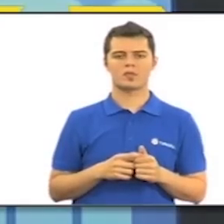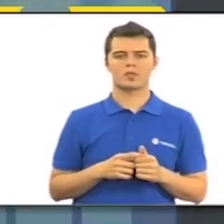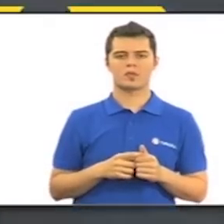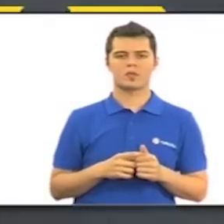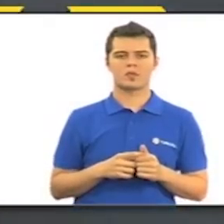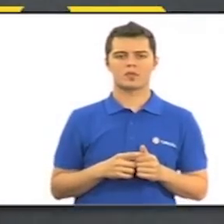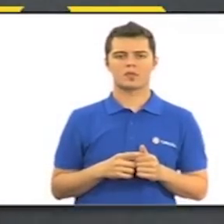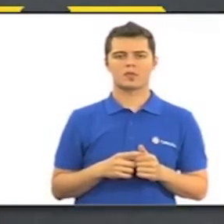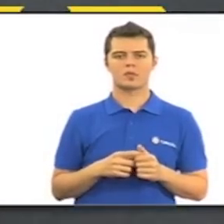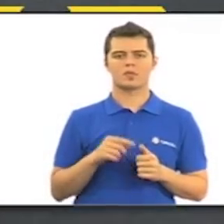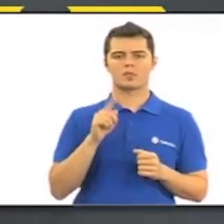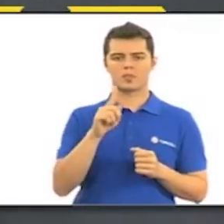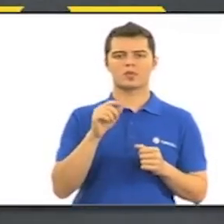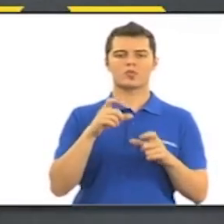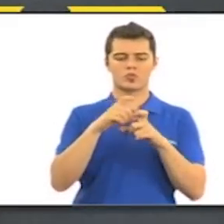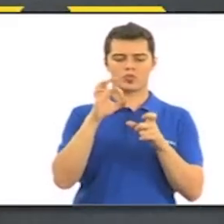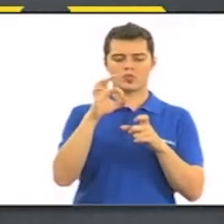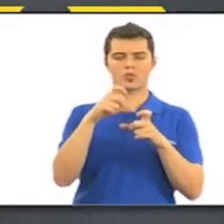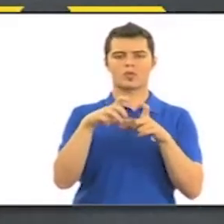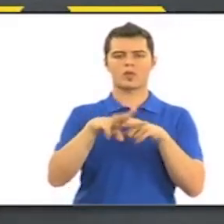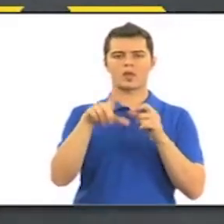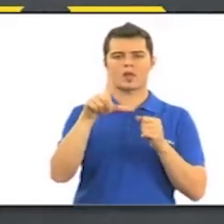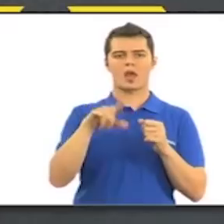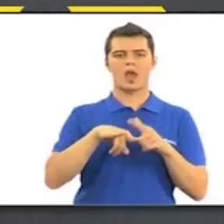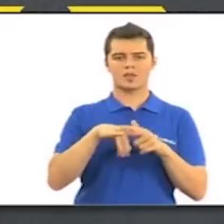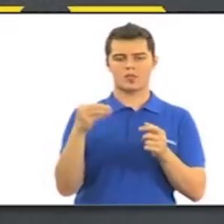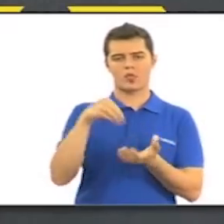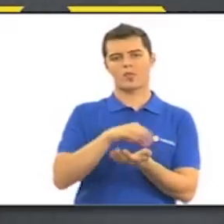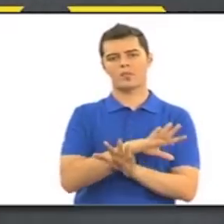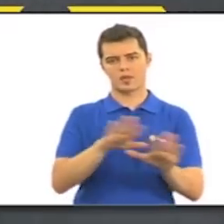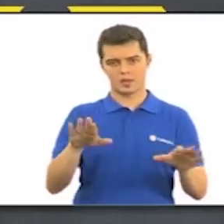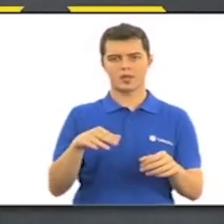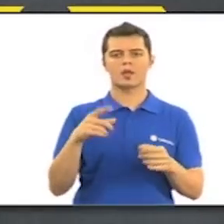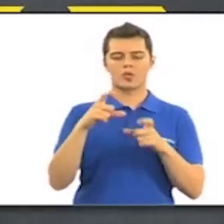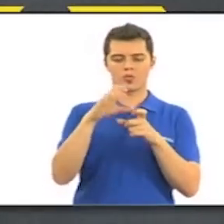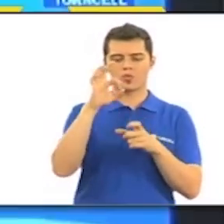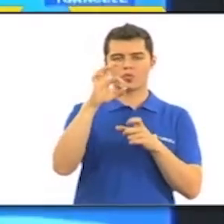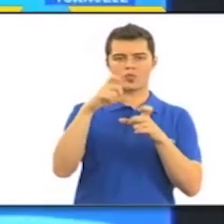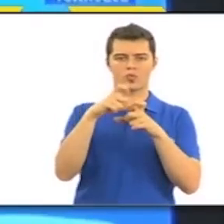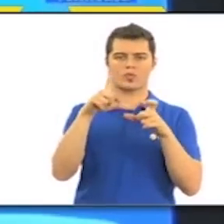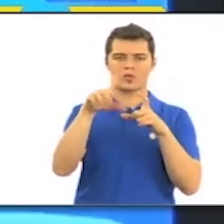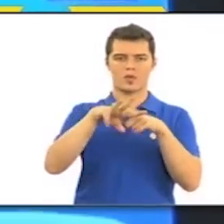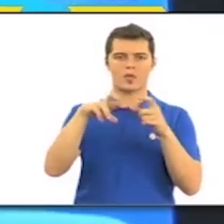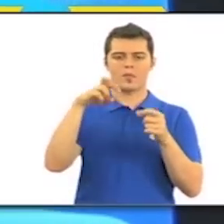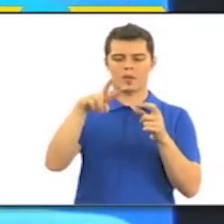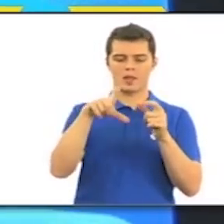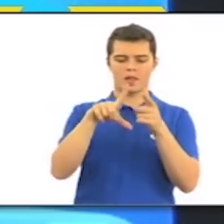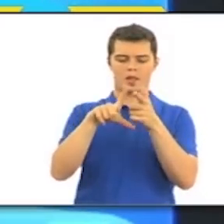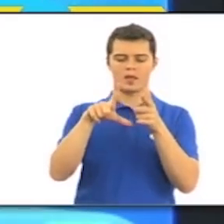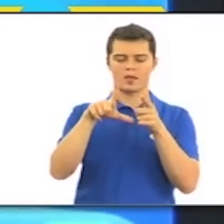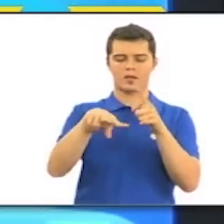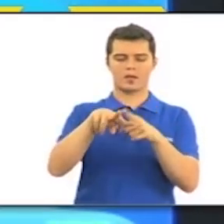tamamlıyoruz. Artık telefonumuzda bir Google hesabı eşleştirmiş durumdayız. Google Play üzerinden Android